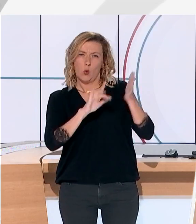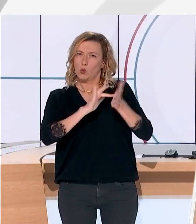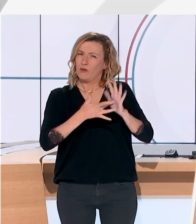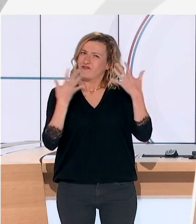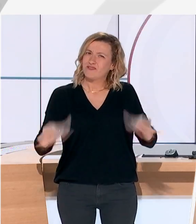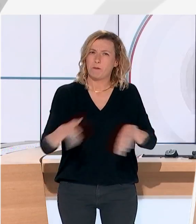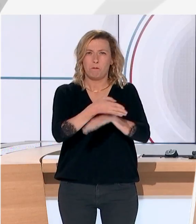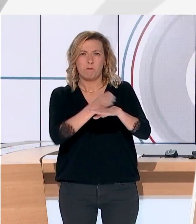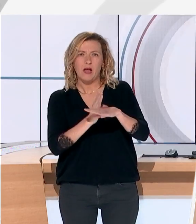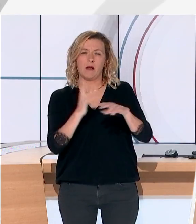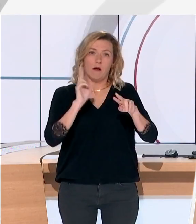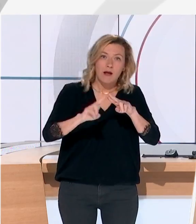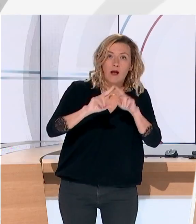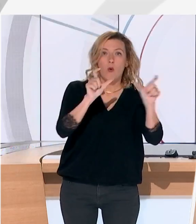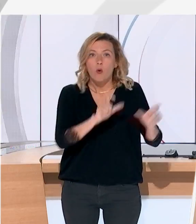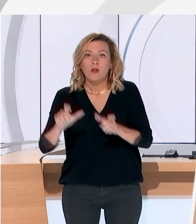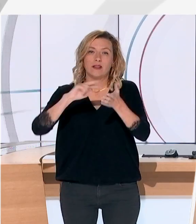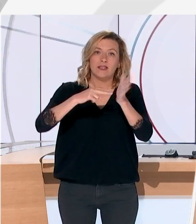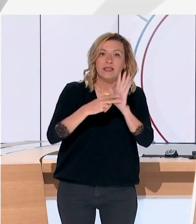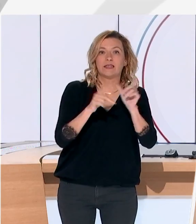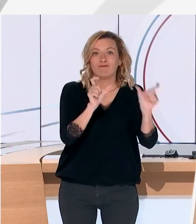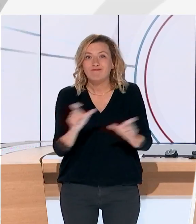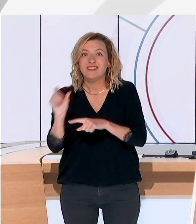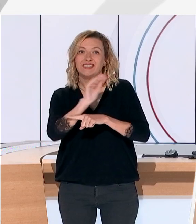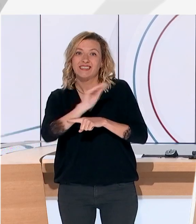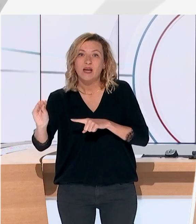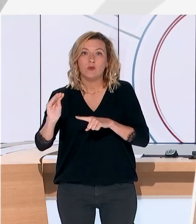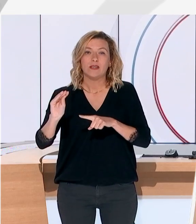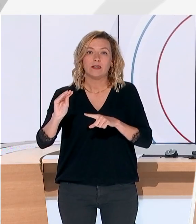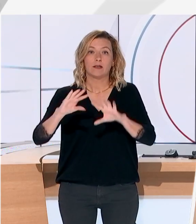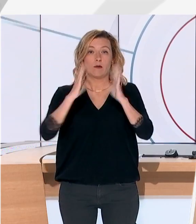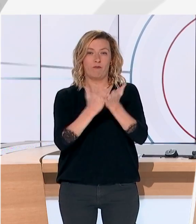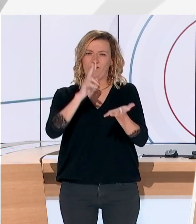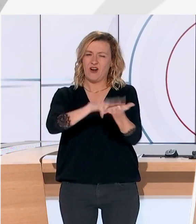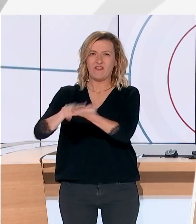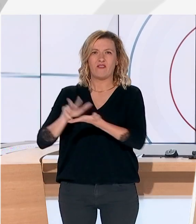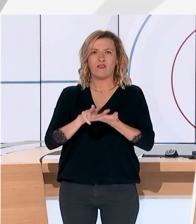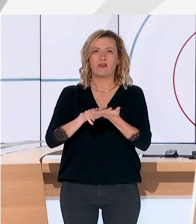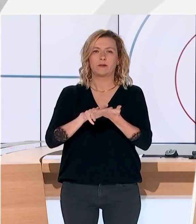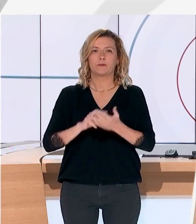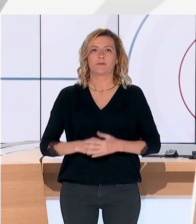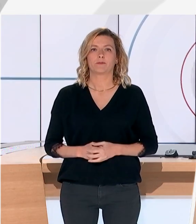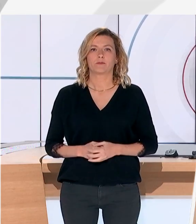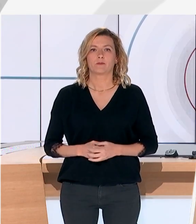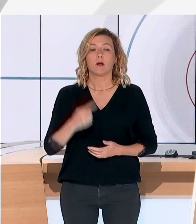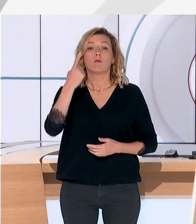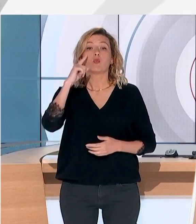derniers réglages, les derniers tests techniques et tout valider au point de vue